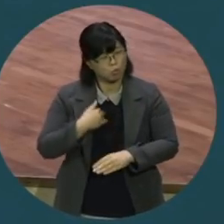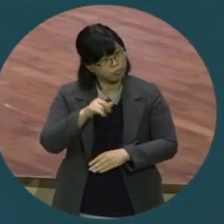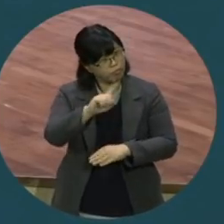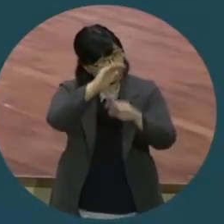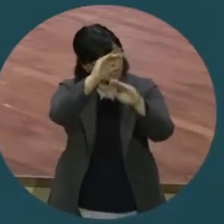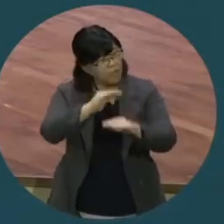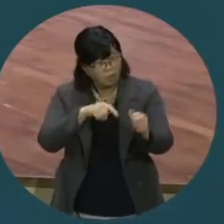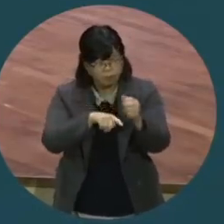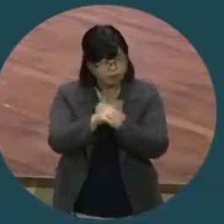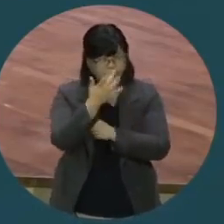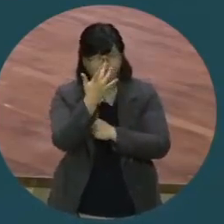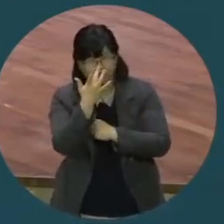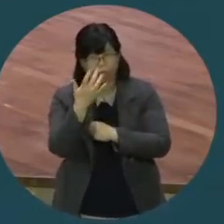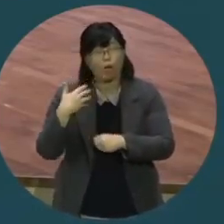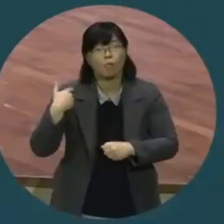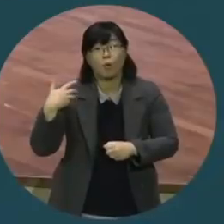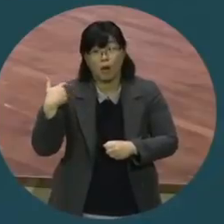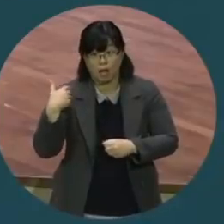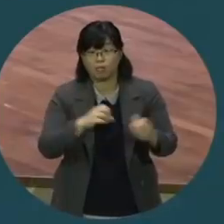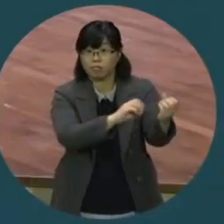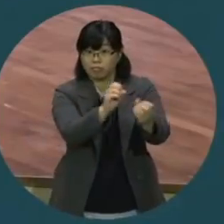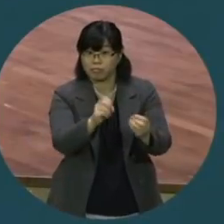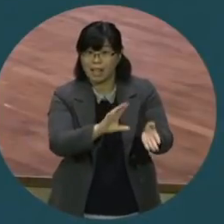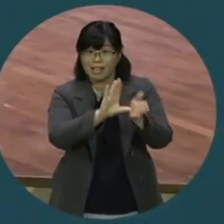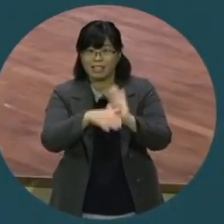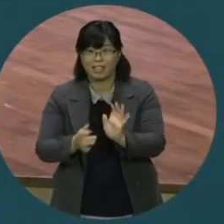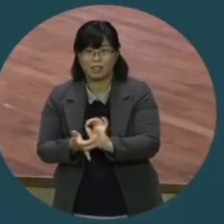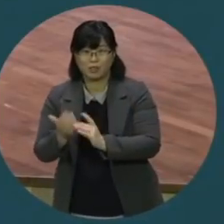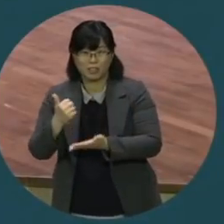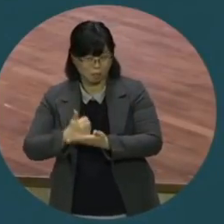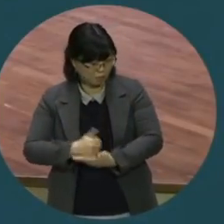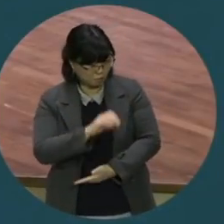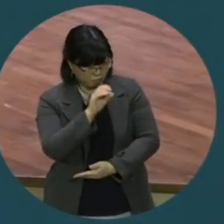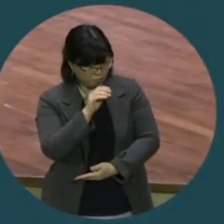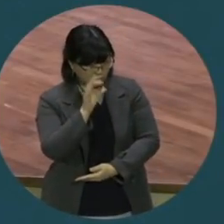말씀하시는지 알지 못하노라 하거늘 예수께서 그 묻고자